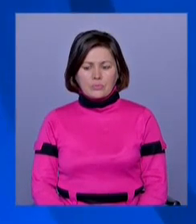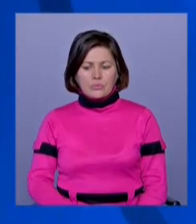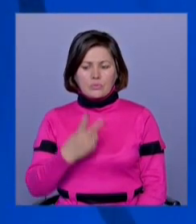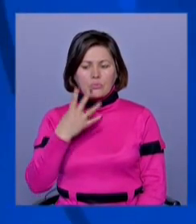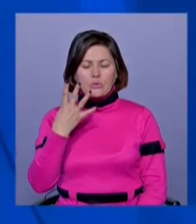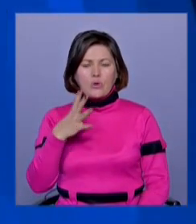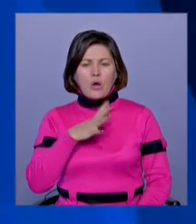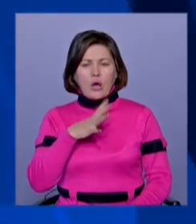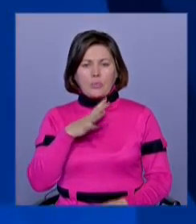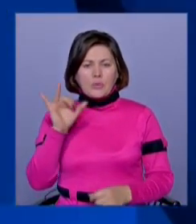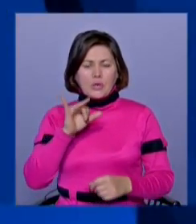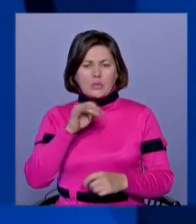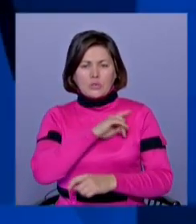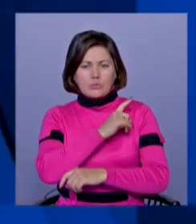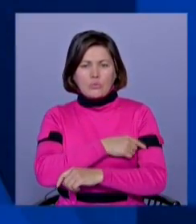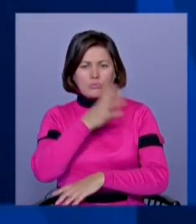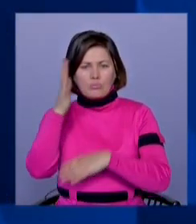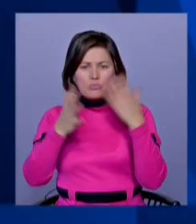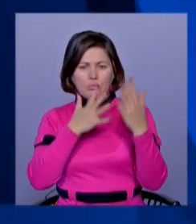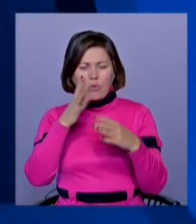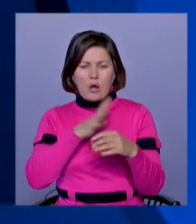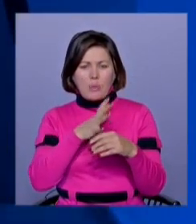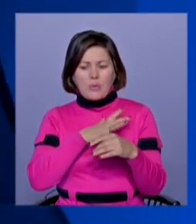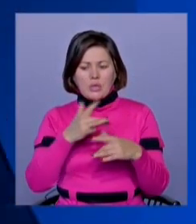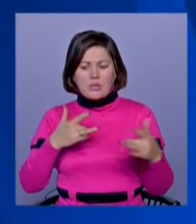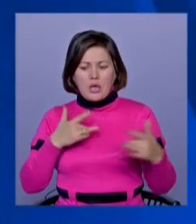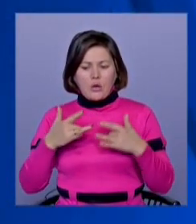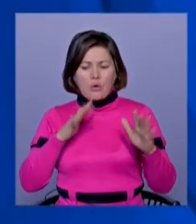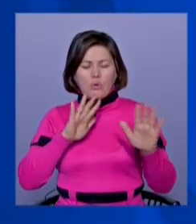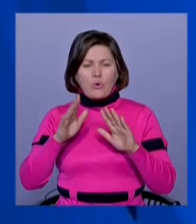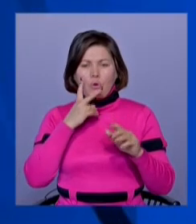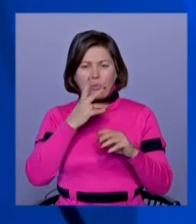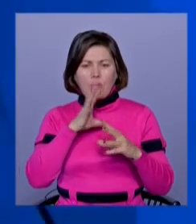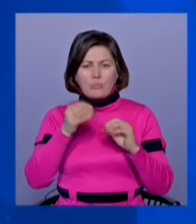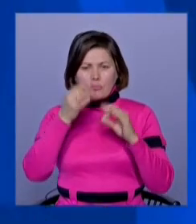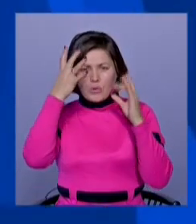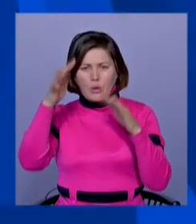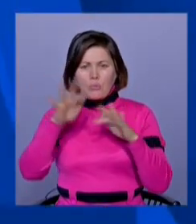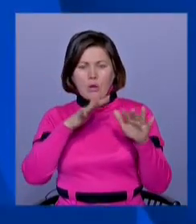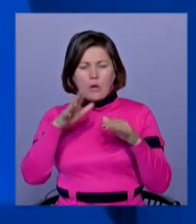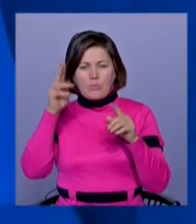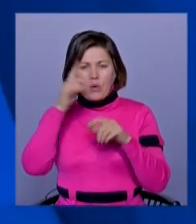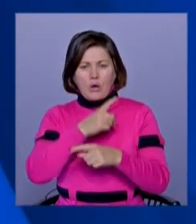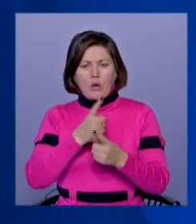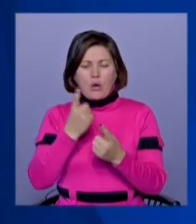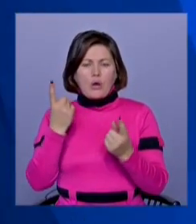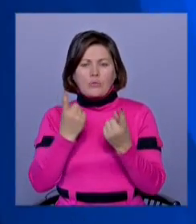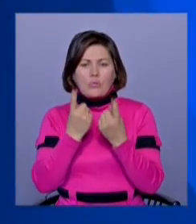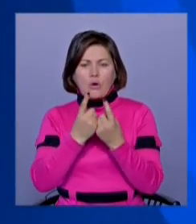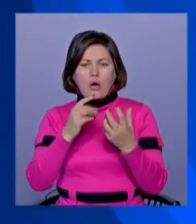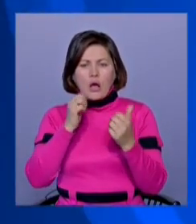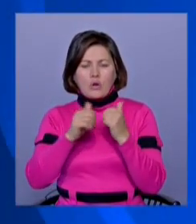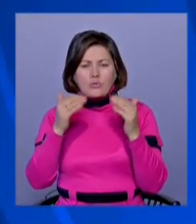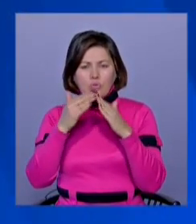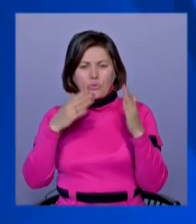24-ші қараша күні соққан ақ түтек боранда Аружан Маратова театрдан қойылым көруге кеткен. Мәдени шарадан кейін сыныптастармен бірге тамақтанып, әркім өз